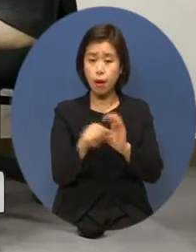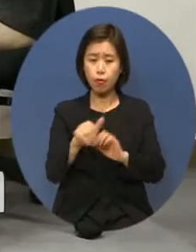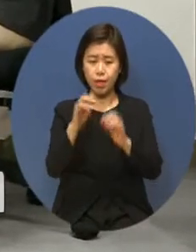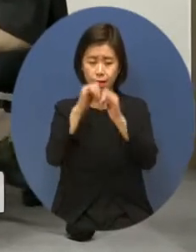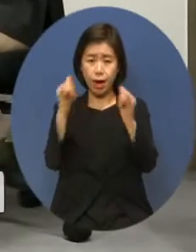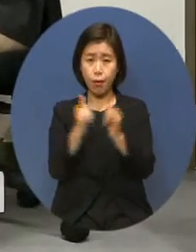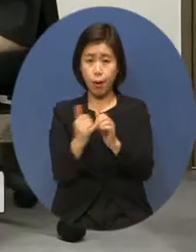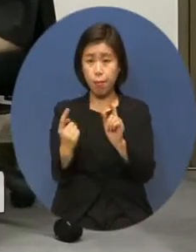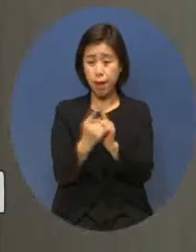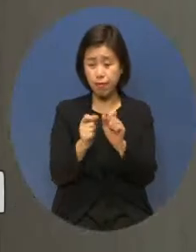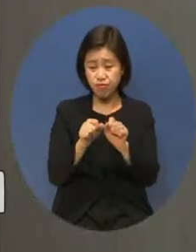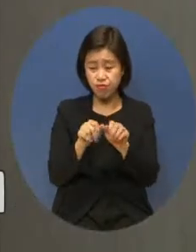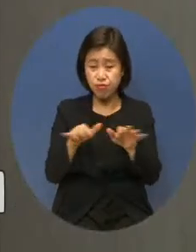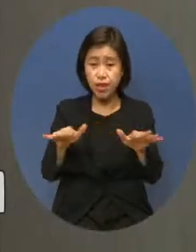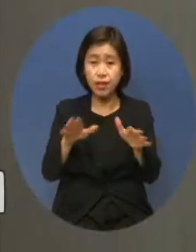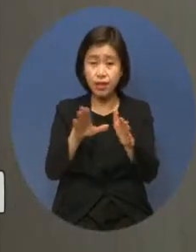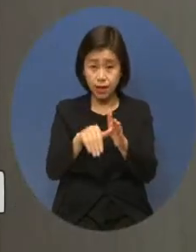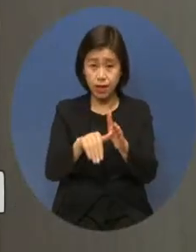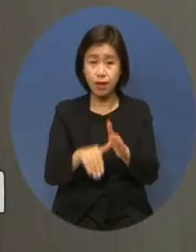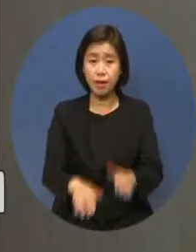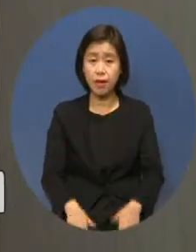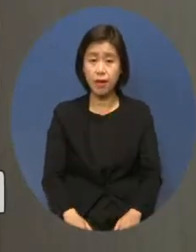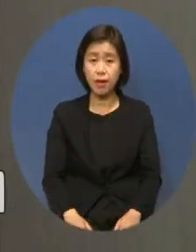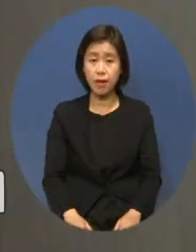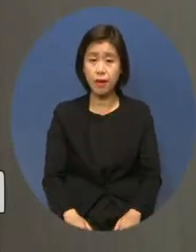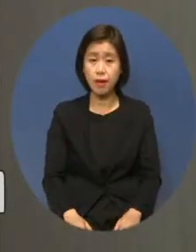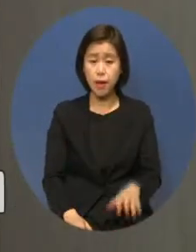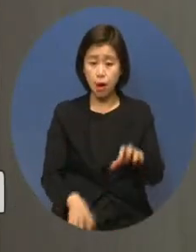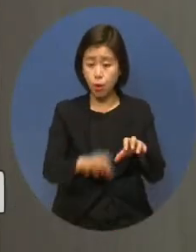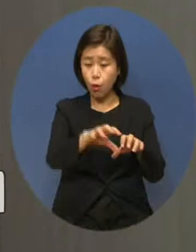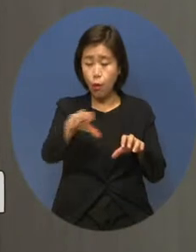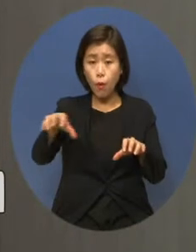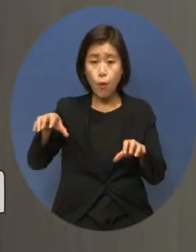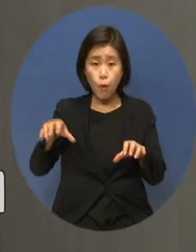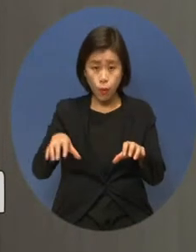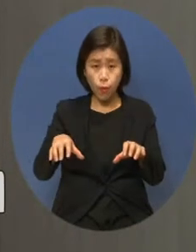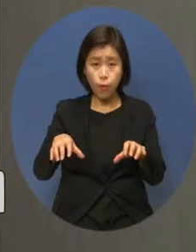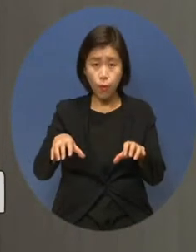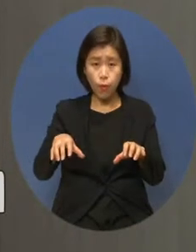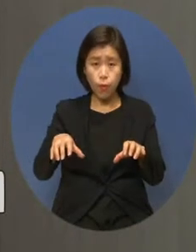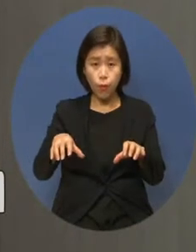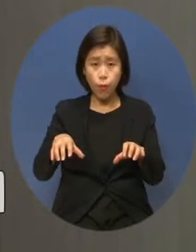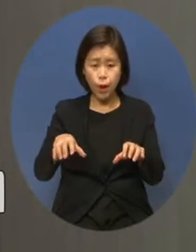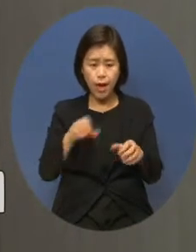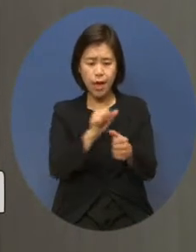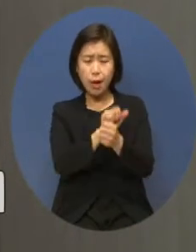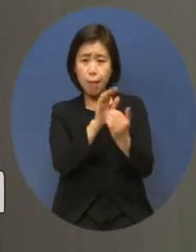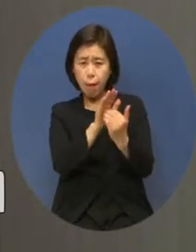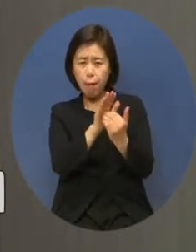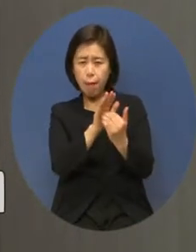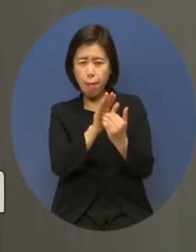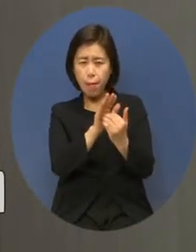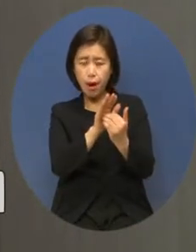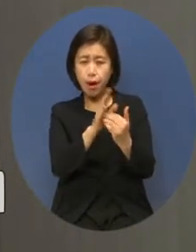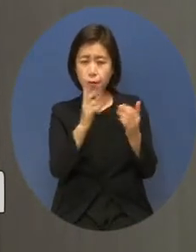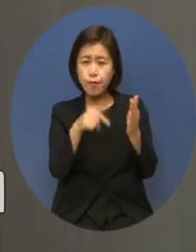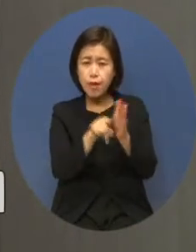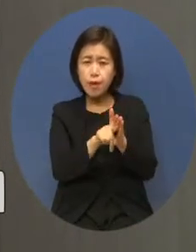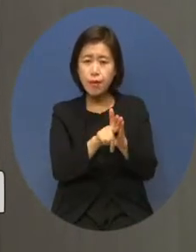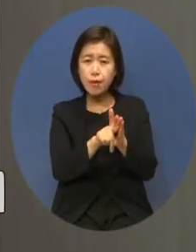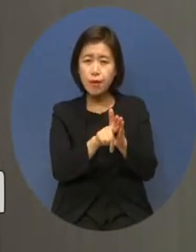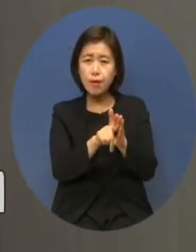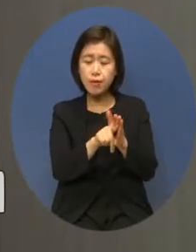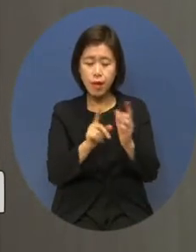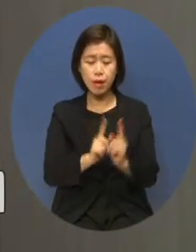사회에 확산됐었을 때 지역사회에서는 사실 감염 예방을 위한 정책은 거리두기 정책이었는데